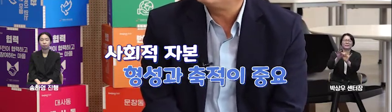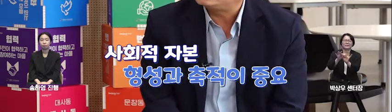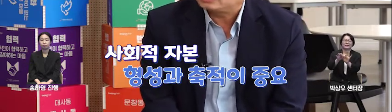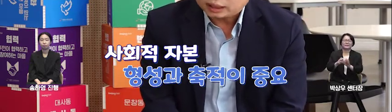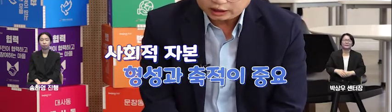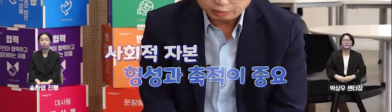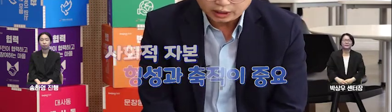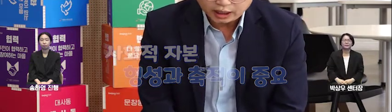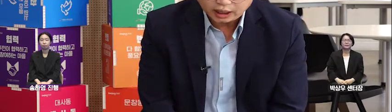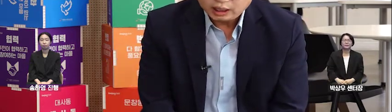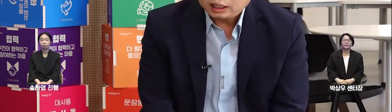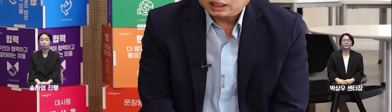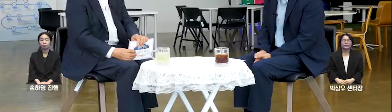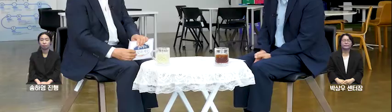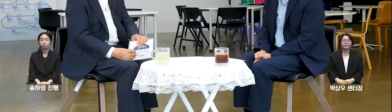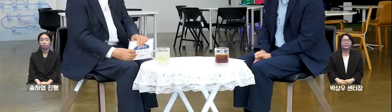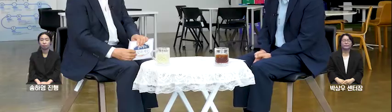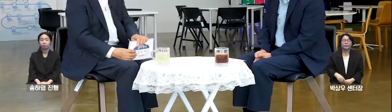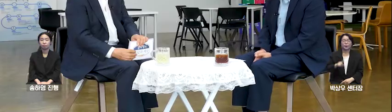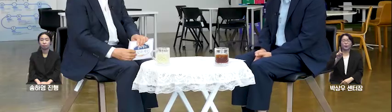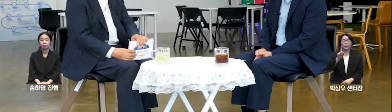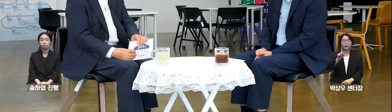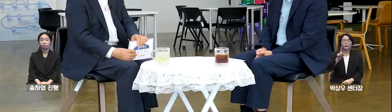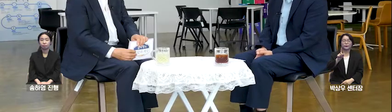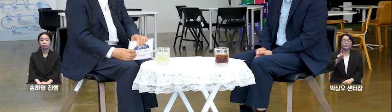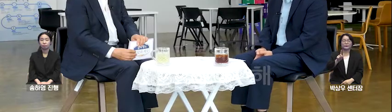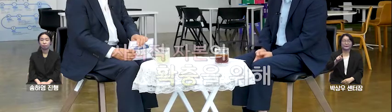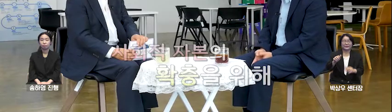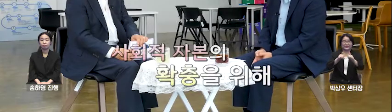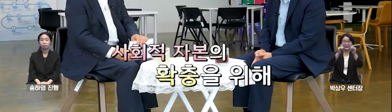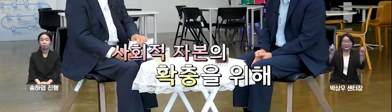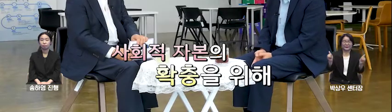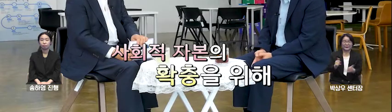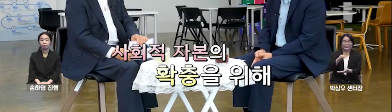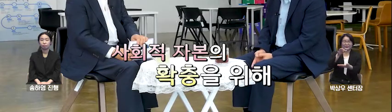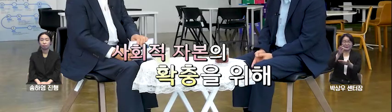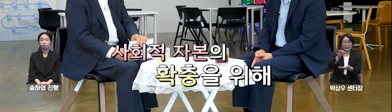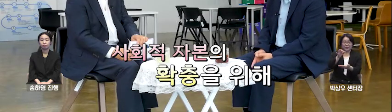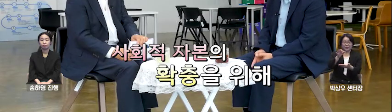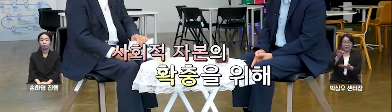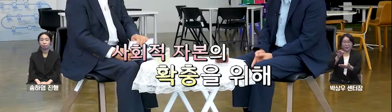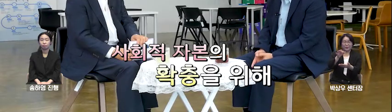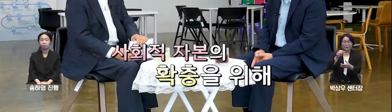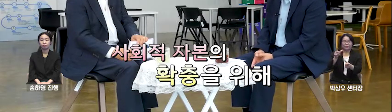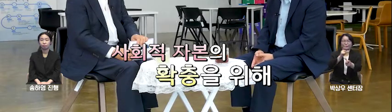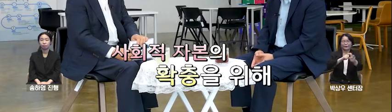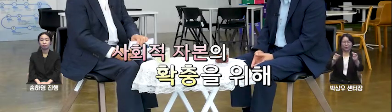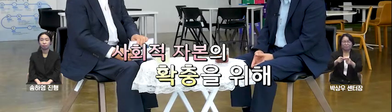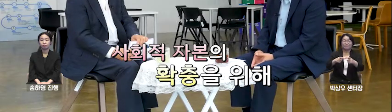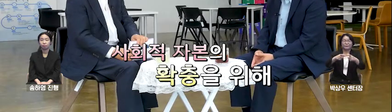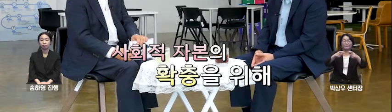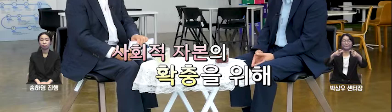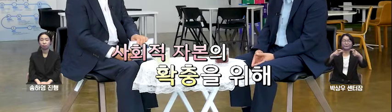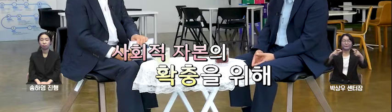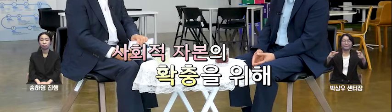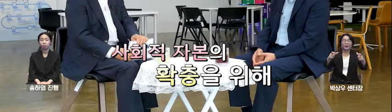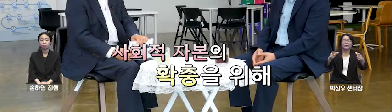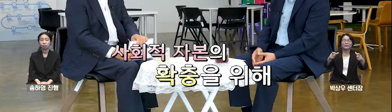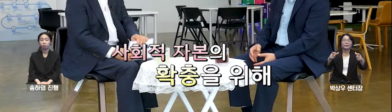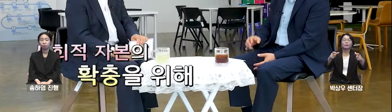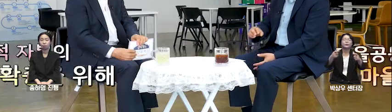거라고 보시면 되실 것 같습니다. 결국은 이러한 사회적 자본이 조금 더 확충되어 갈 수